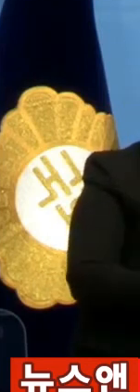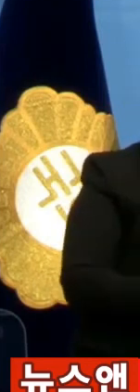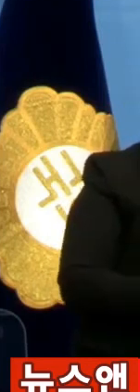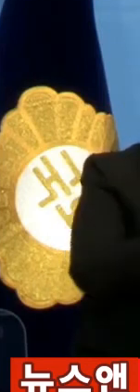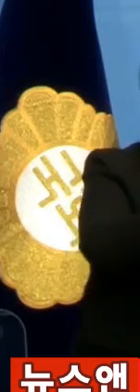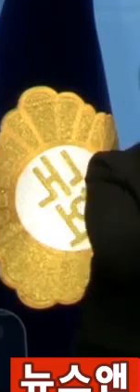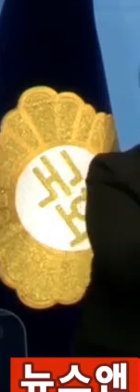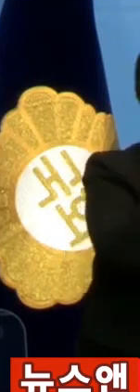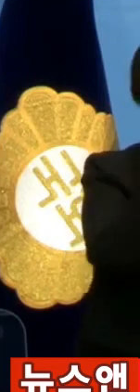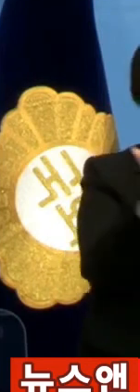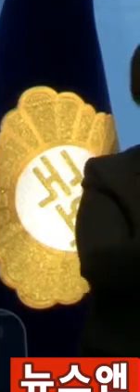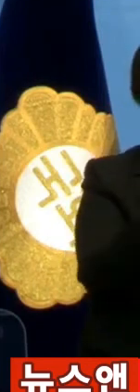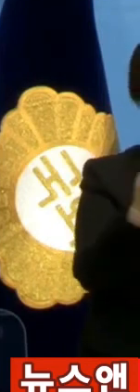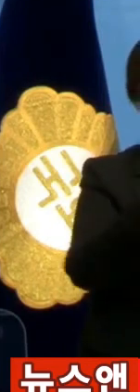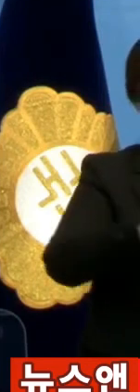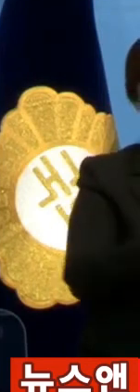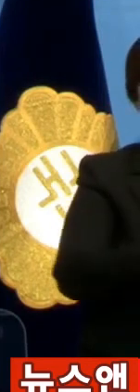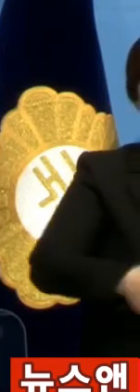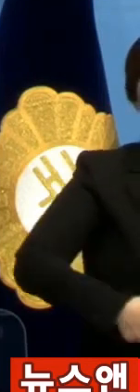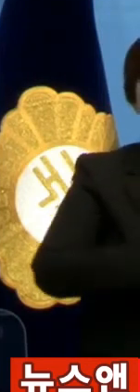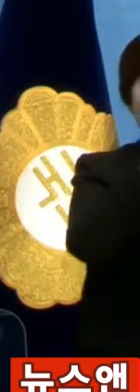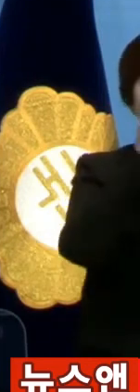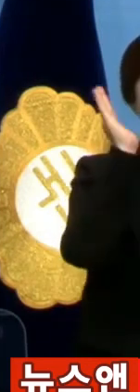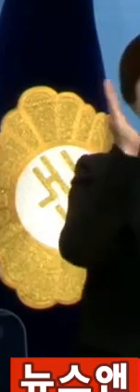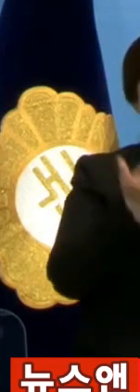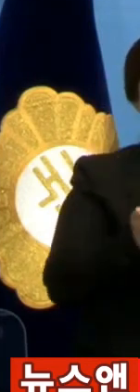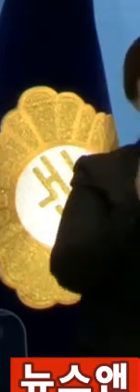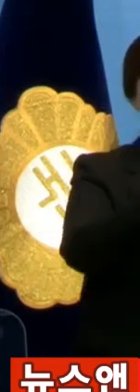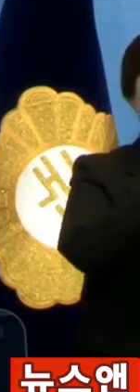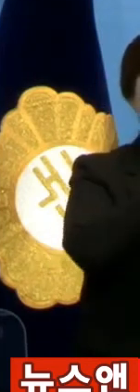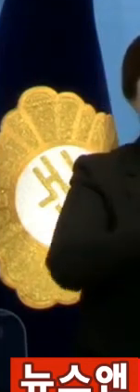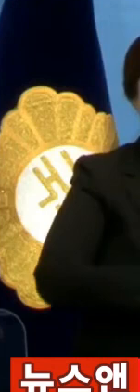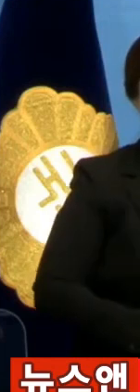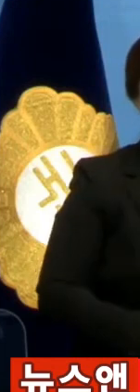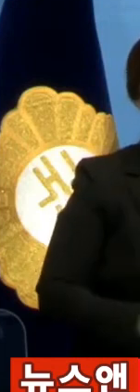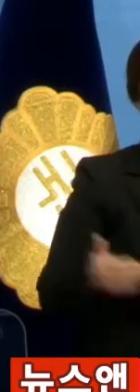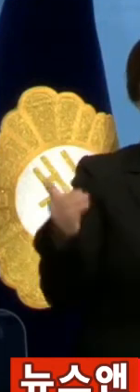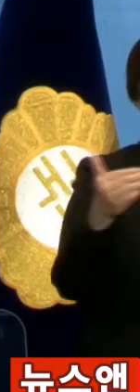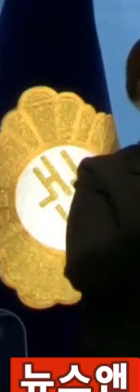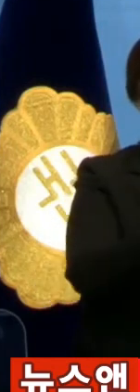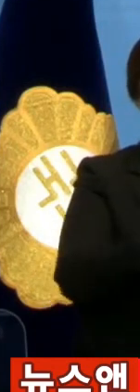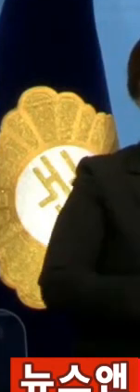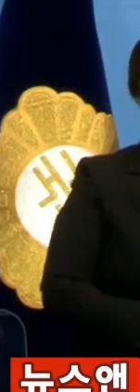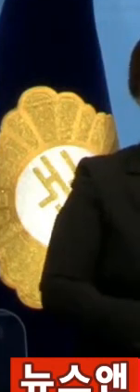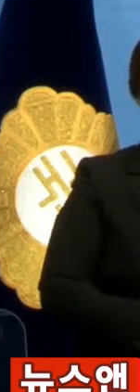언론개혁이 꼭 필요하다라는 점을 강조드리고 싶습니다. 이상입니다.